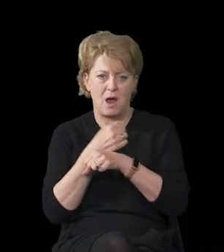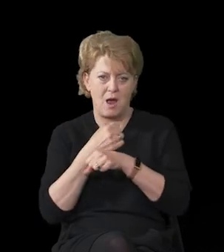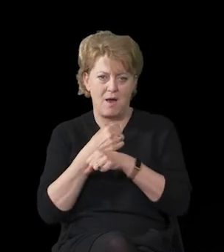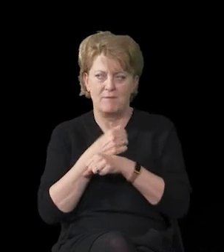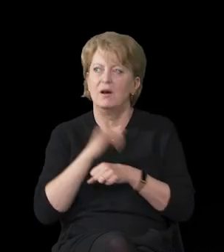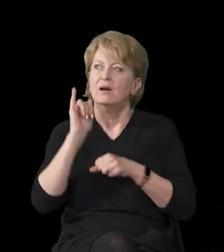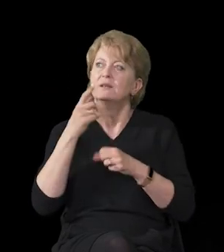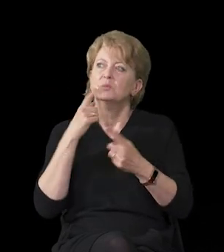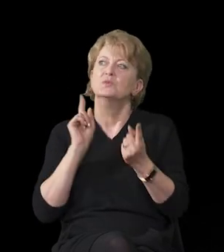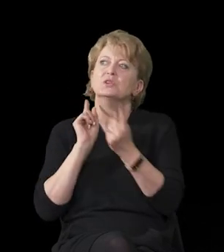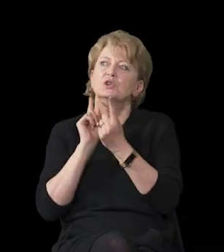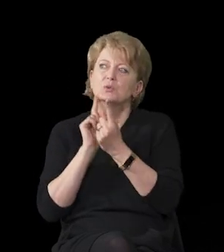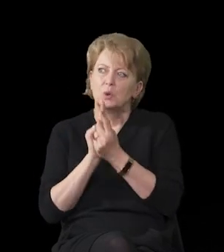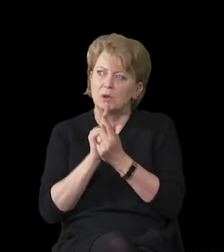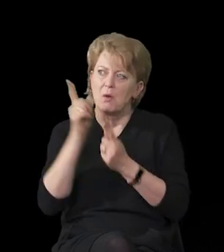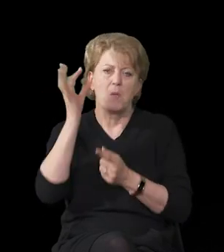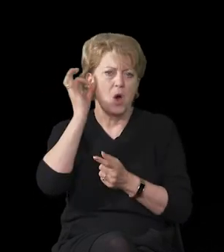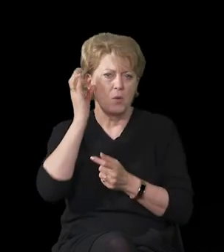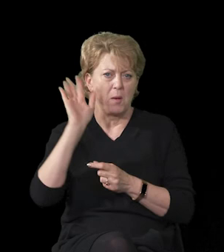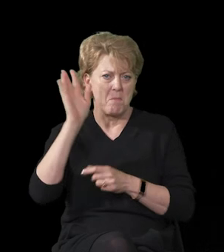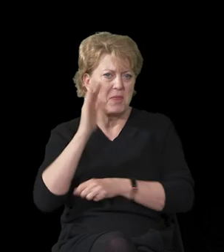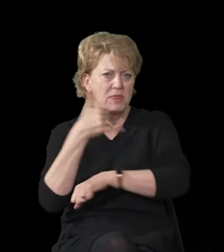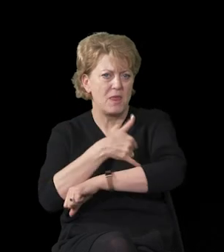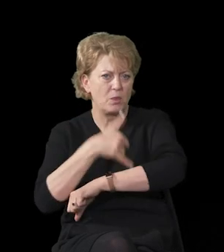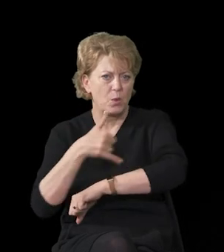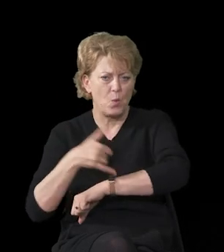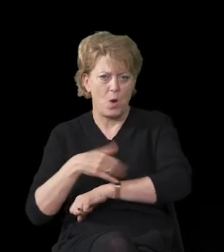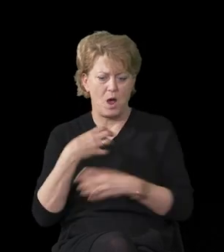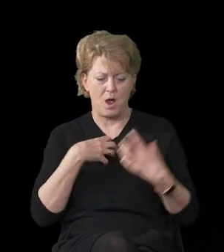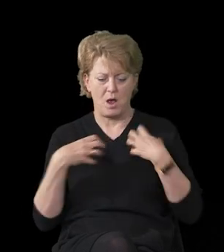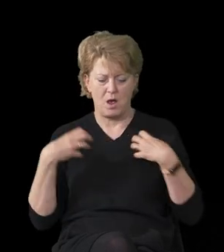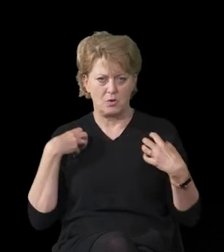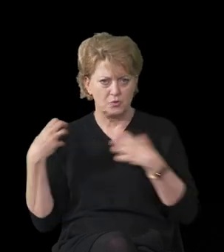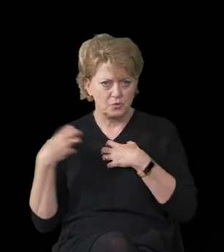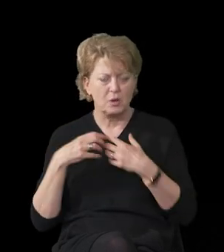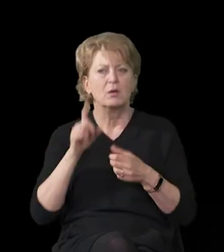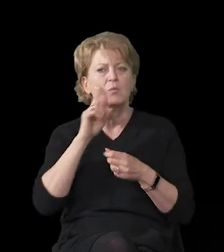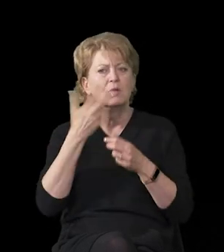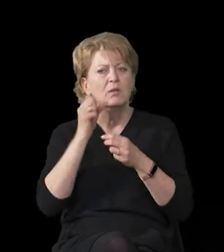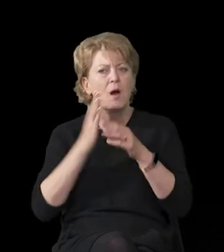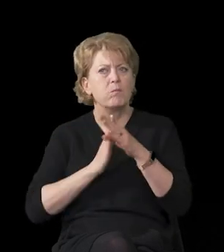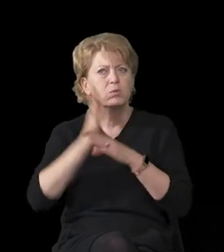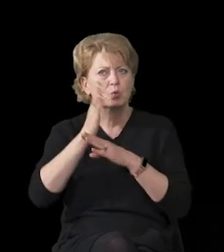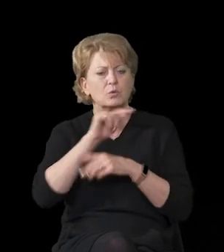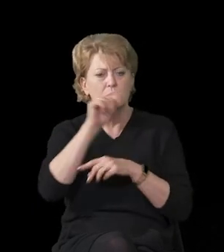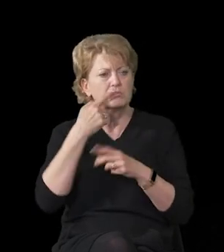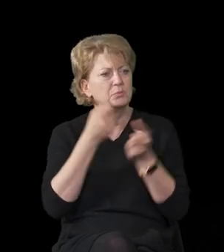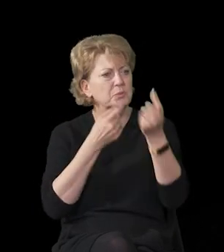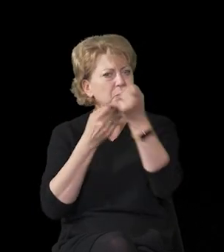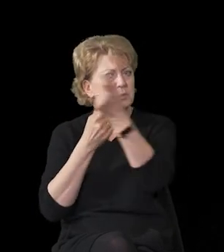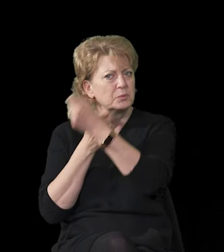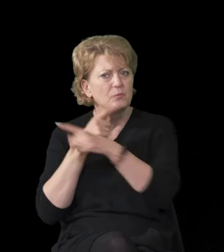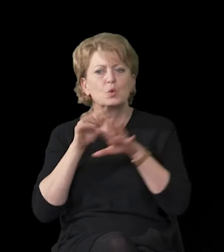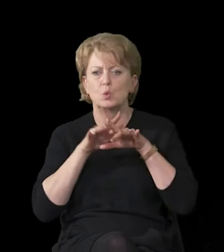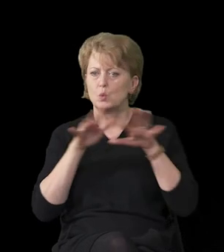takie rytualne tatuaże. Nie tylko w Gonder, ale w wielu miejscach Etiopii, szczególnie północnej, takie tatuaże możemy spotkać. I te tatuaże